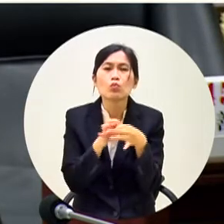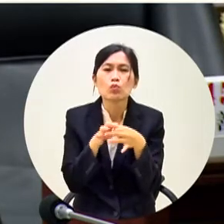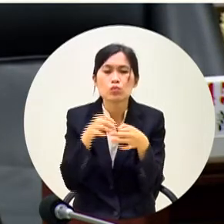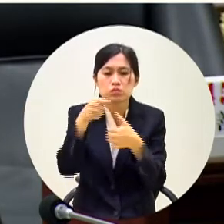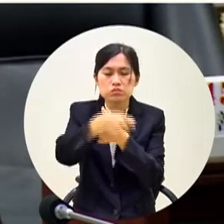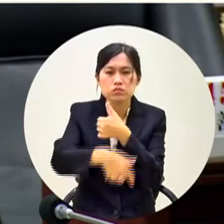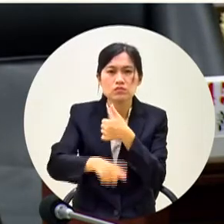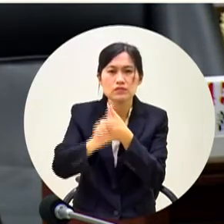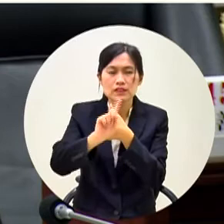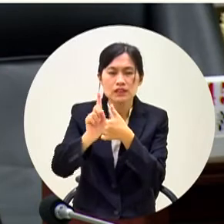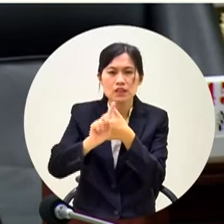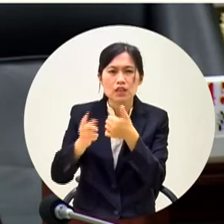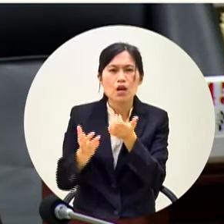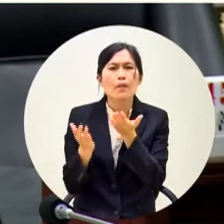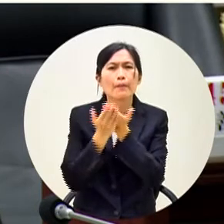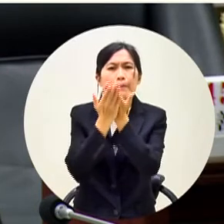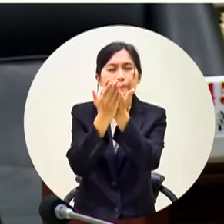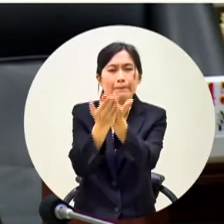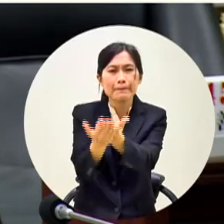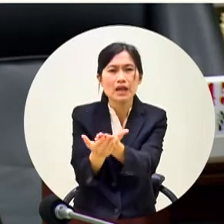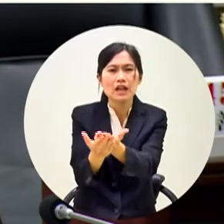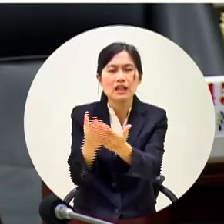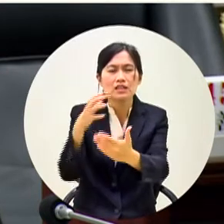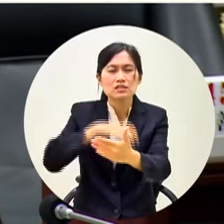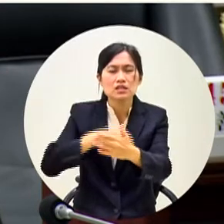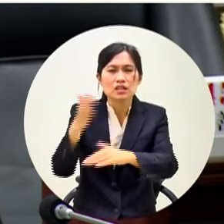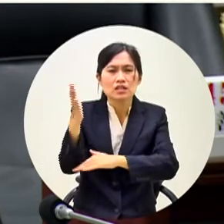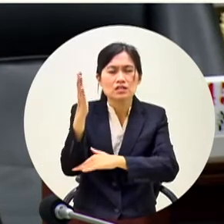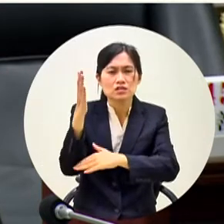内政部，吼啊来拓宽。